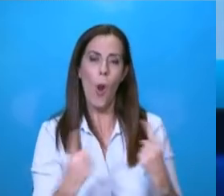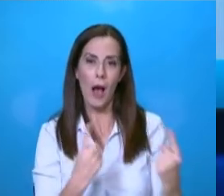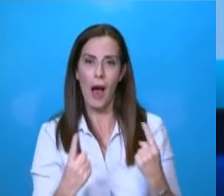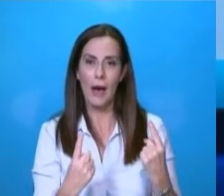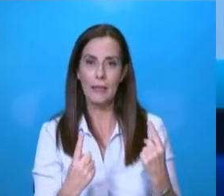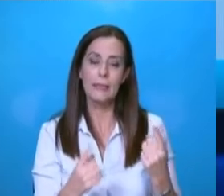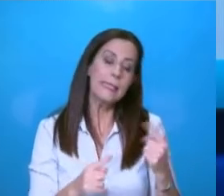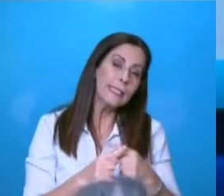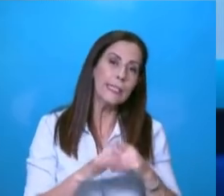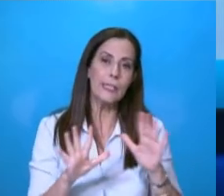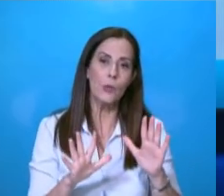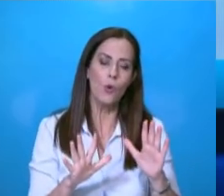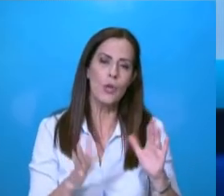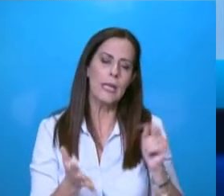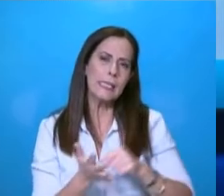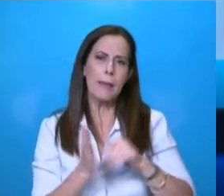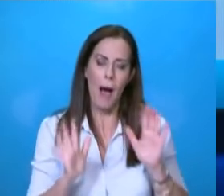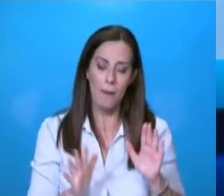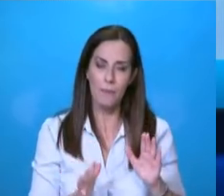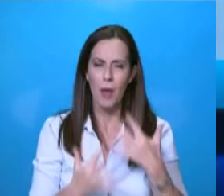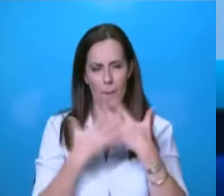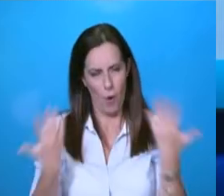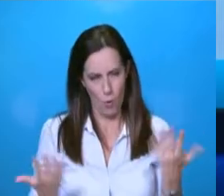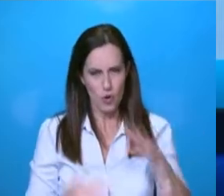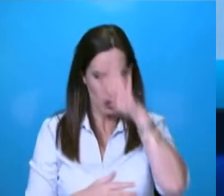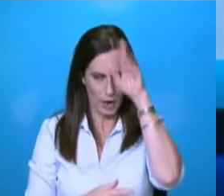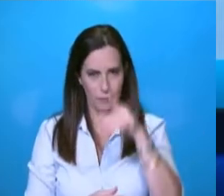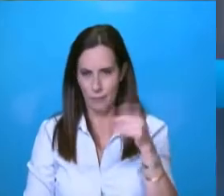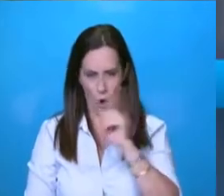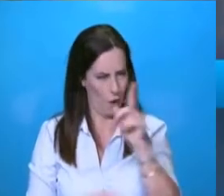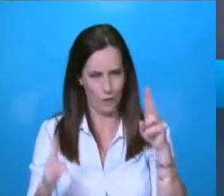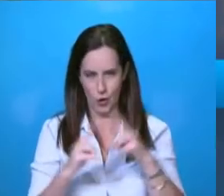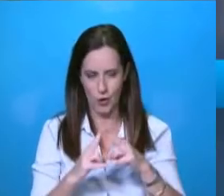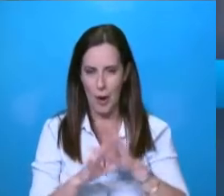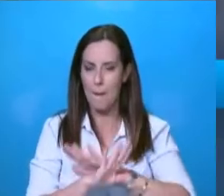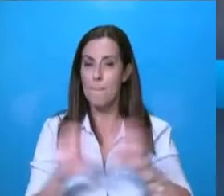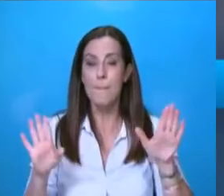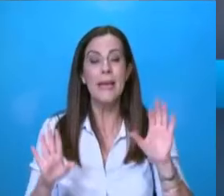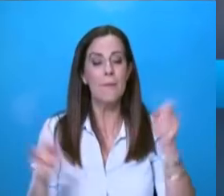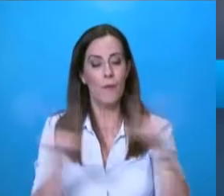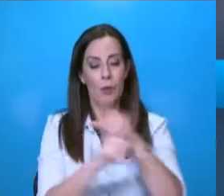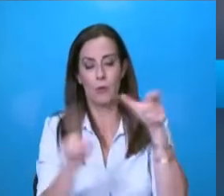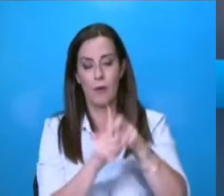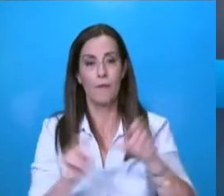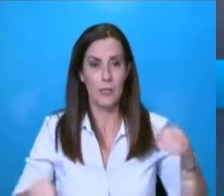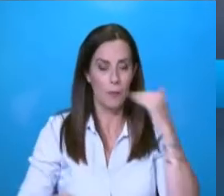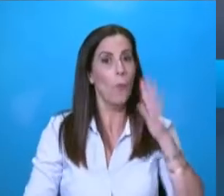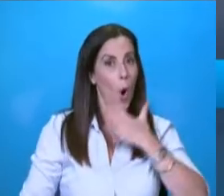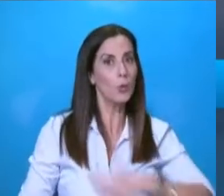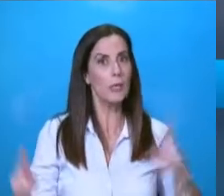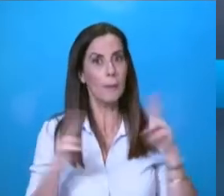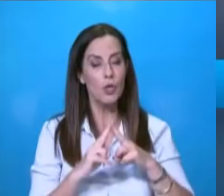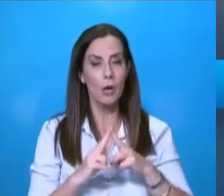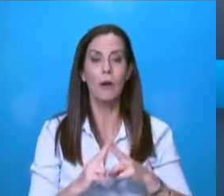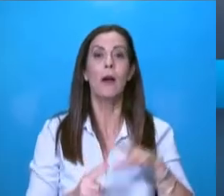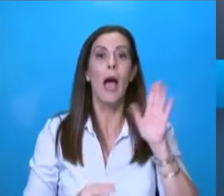איזשהו סוג של אליבי. בכל מקרה, ברור לגמרי שהאיראנים לא ייפגשו ללא הסרת סנקציות, ברור לגמרי שטראמפ מאוד רוצה פגישה, ברור